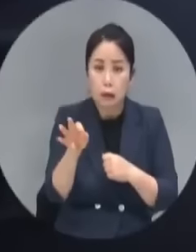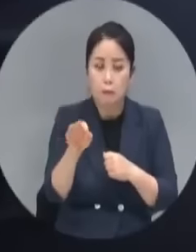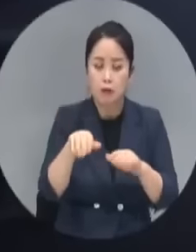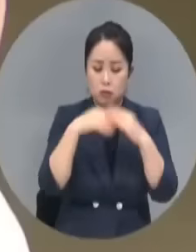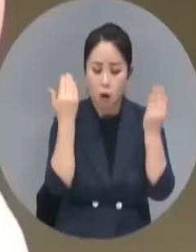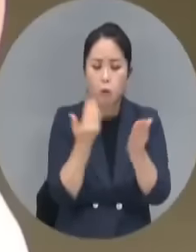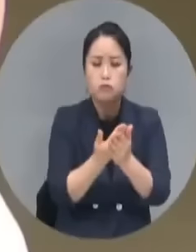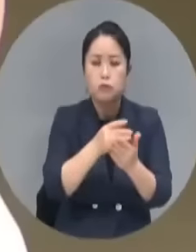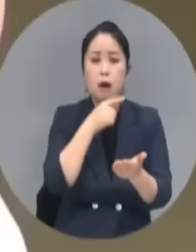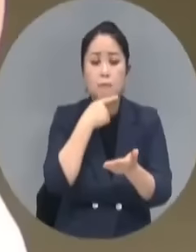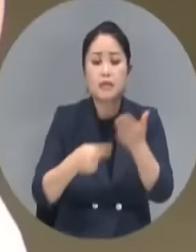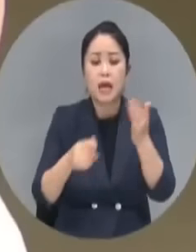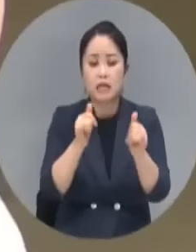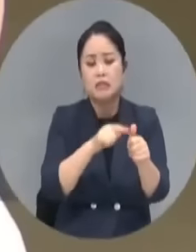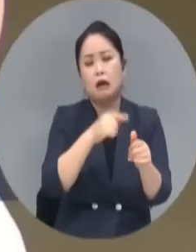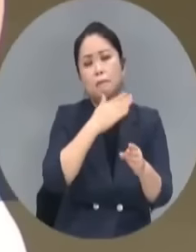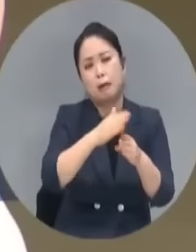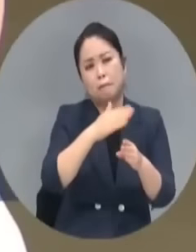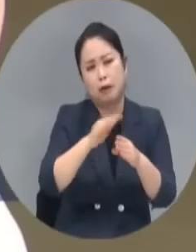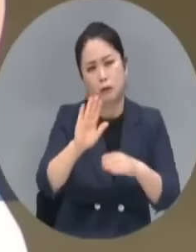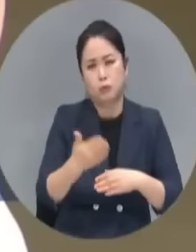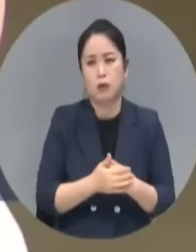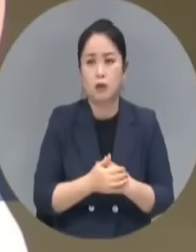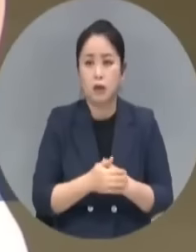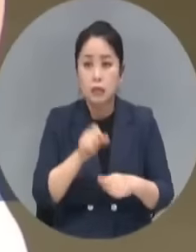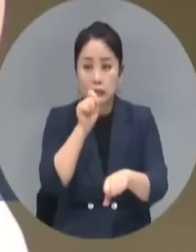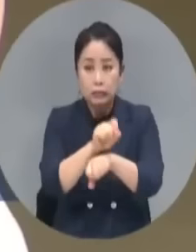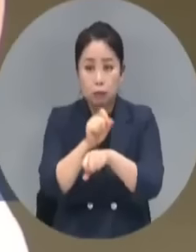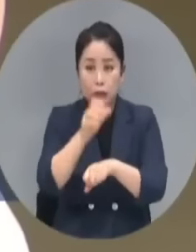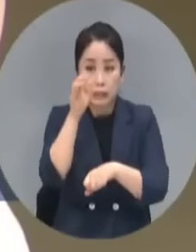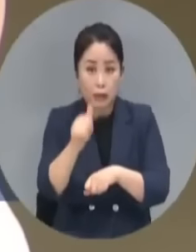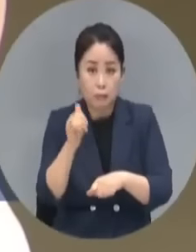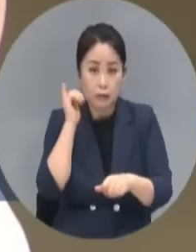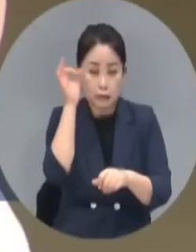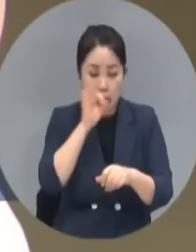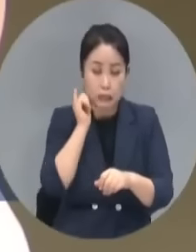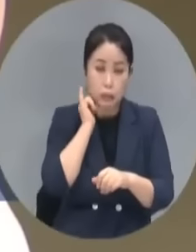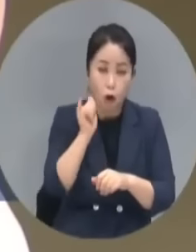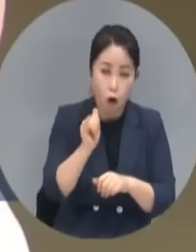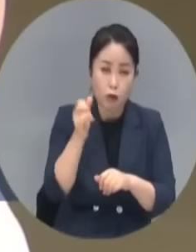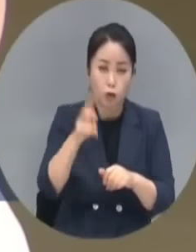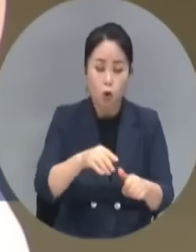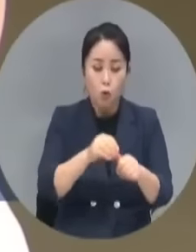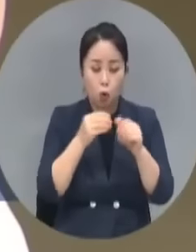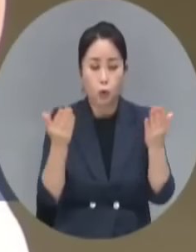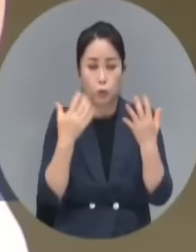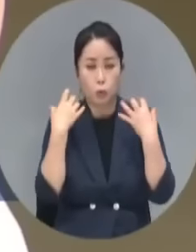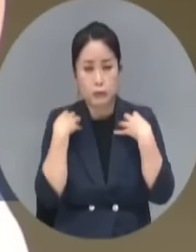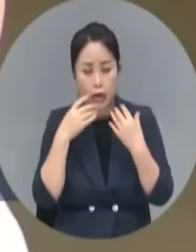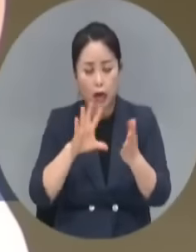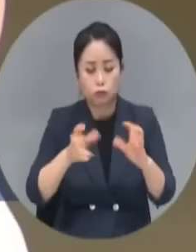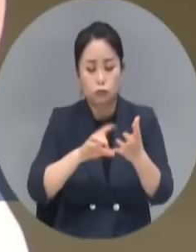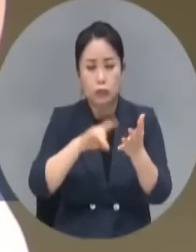됐습니다. 당신의 대표님 차 앞에 전화번호 전혀 없는 거야. 거래연동청에서도 전화 오고, 국세청에서도 전화